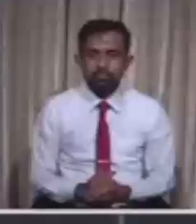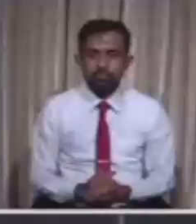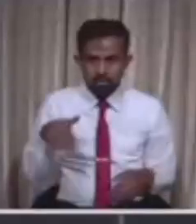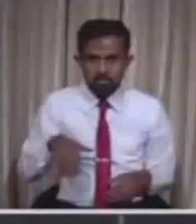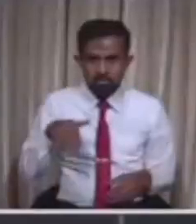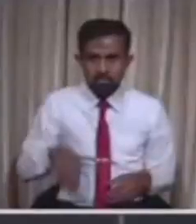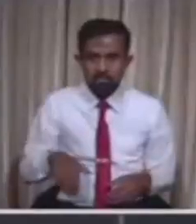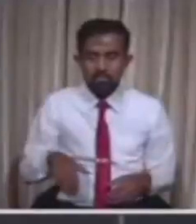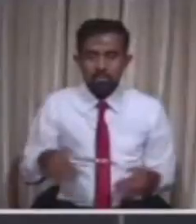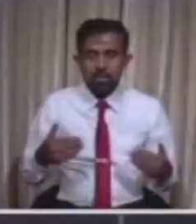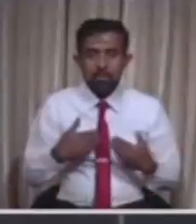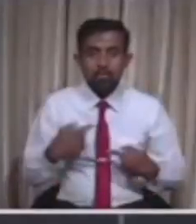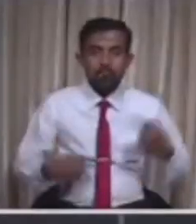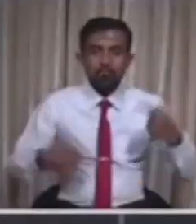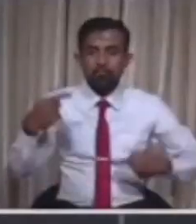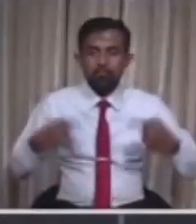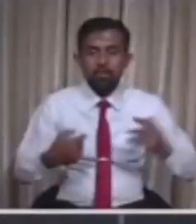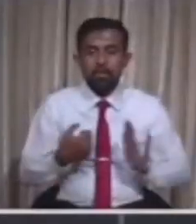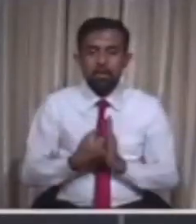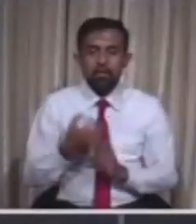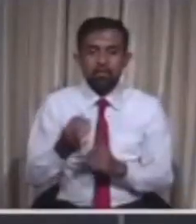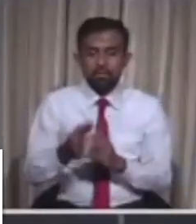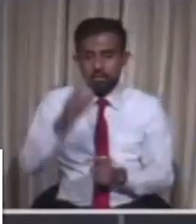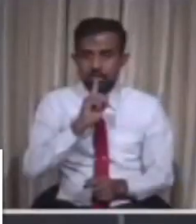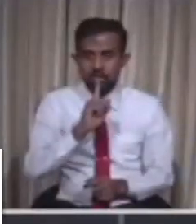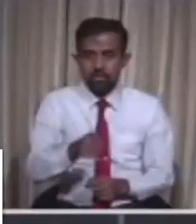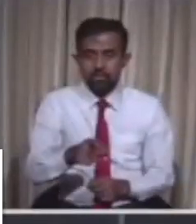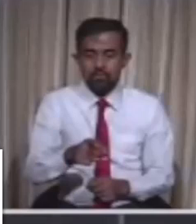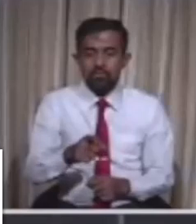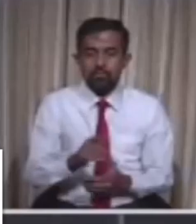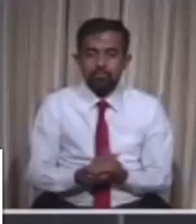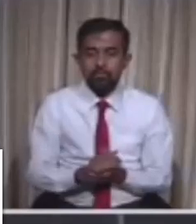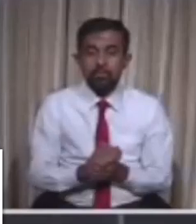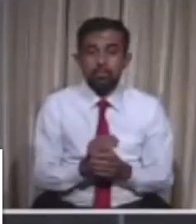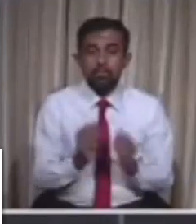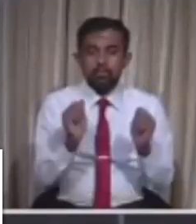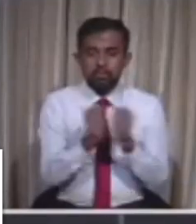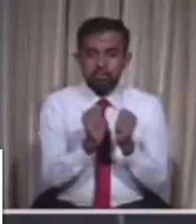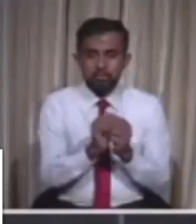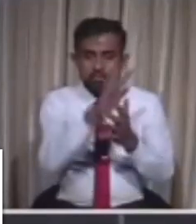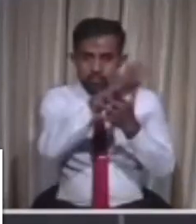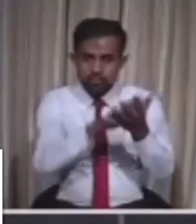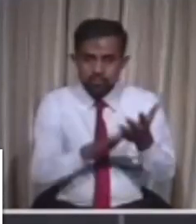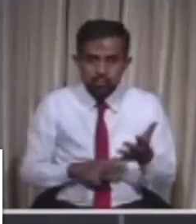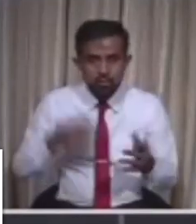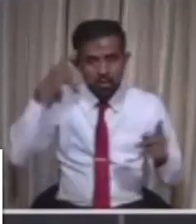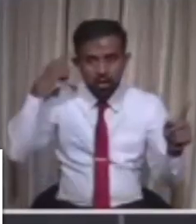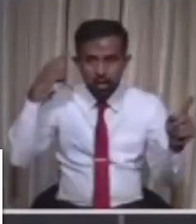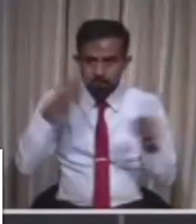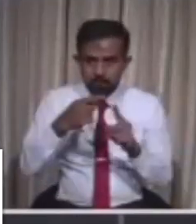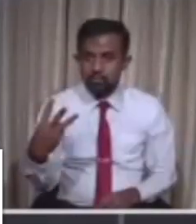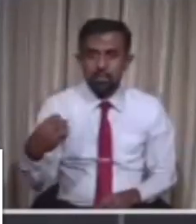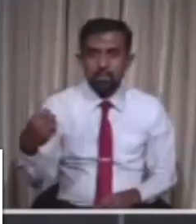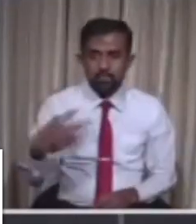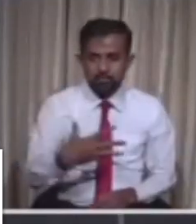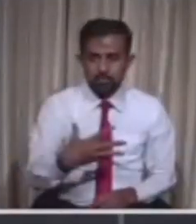Ada api wibawa kerana garu jana pertama idripat kerapu pertipati prakasa samban den tungguni